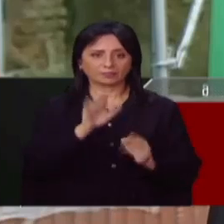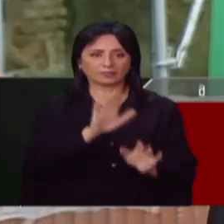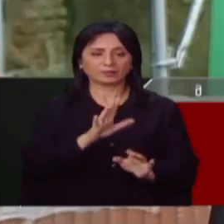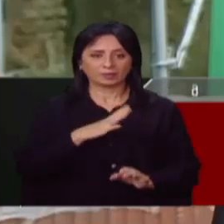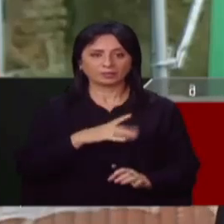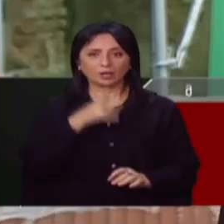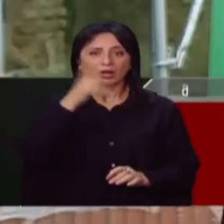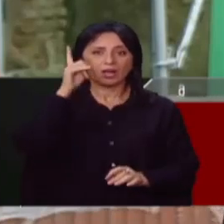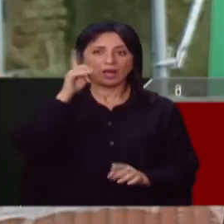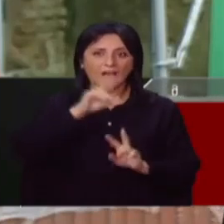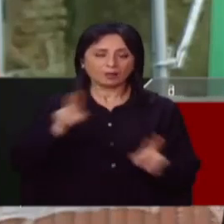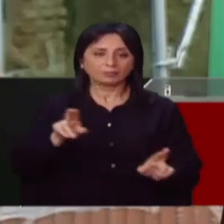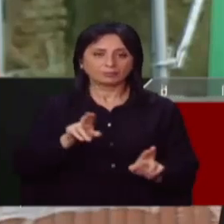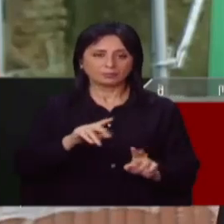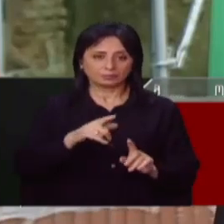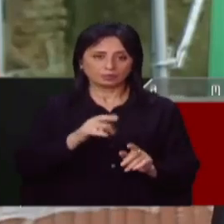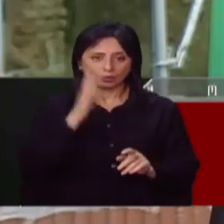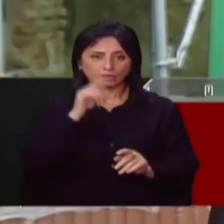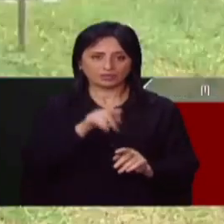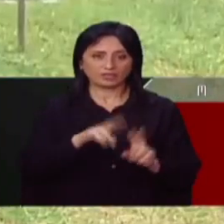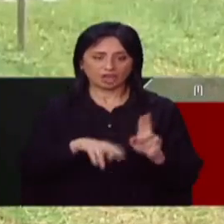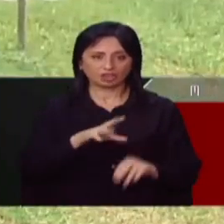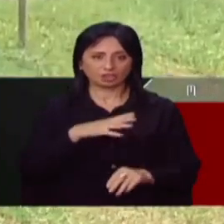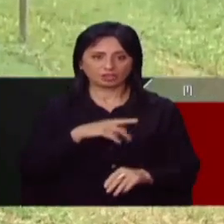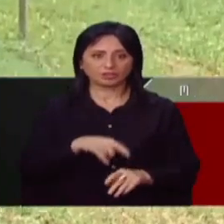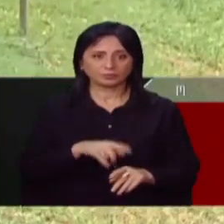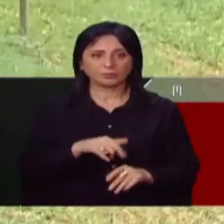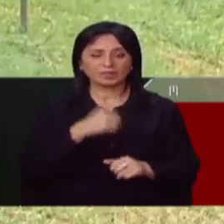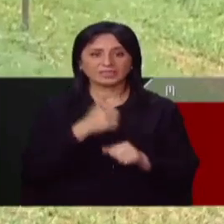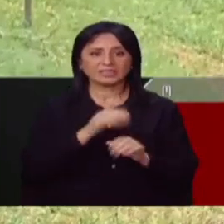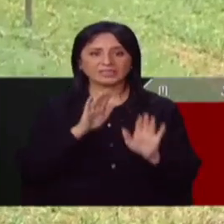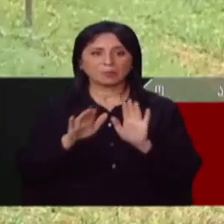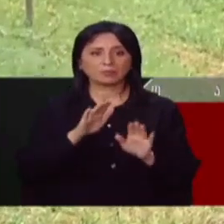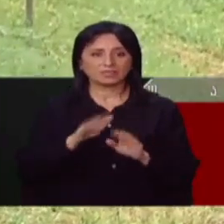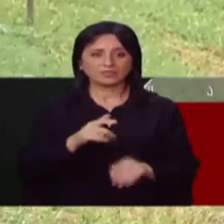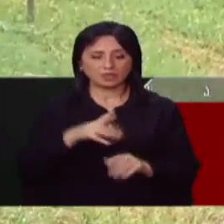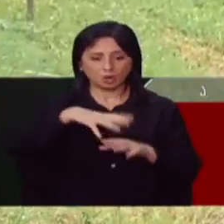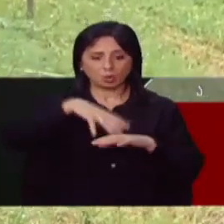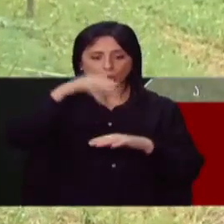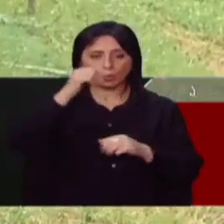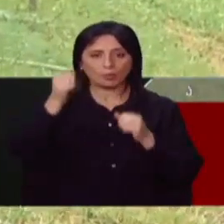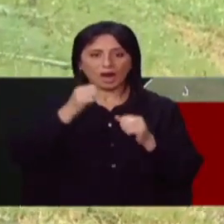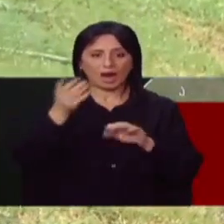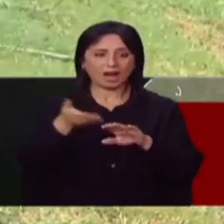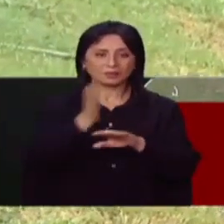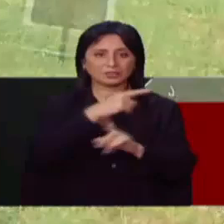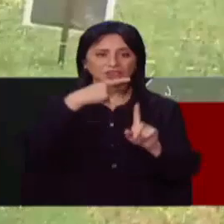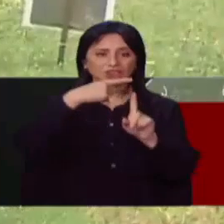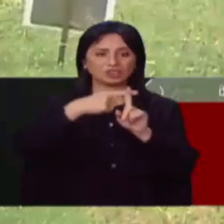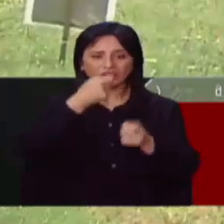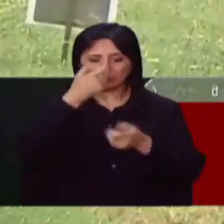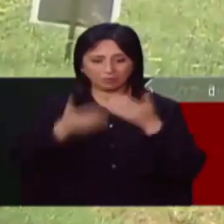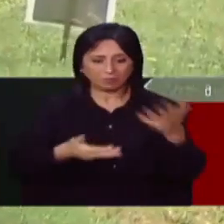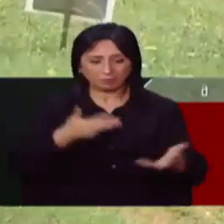პერიოდში ტაძრის გადახურვა, როცა რო ის აშენდა. ეპარქიის წინამძღვრის გადაწყვეტილებით გუმბათიდან ქარის მიერ ჩამოგდებული ჯვრის